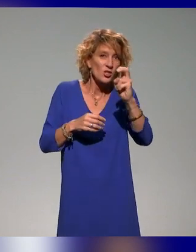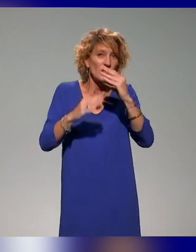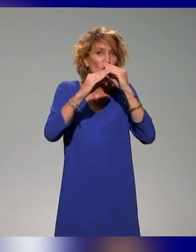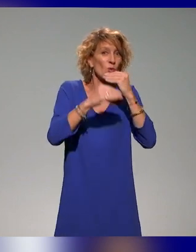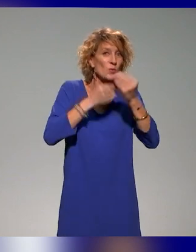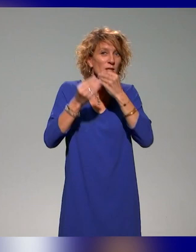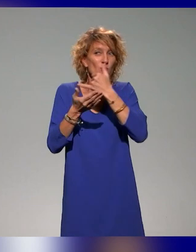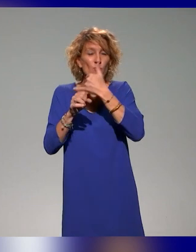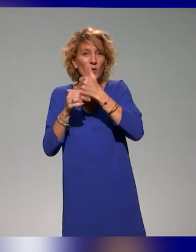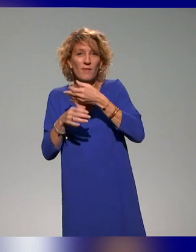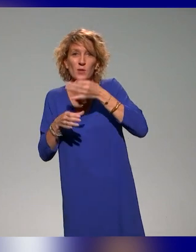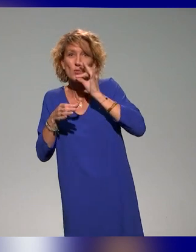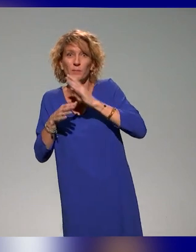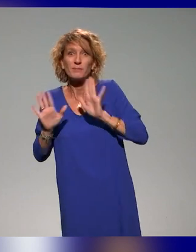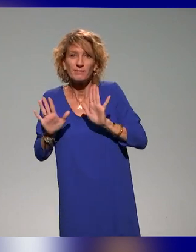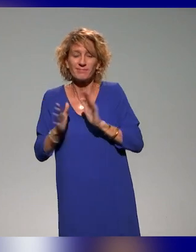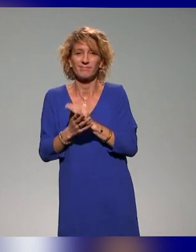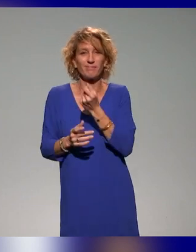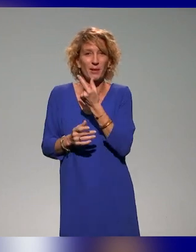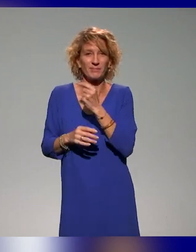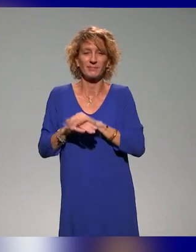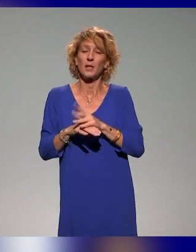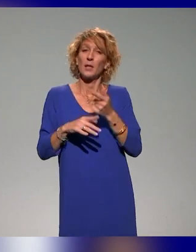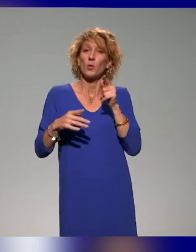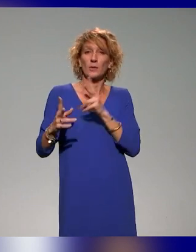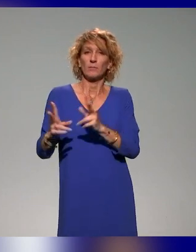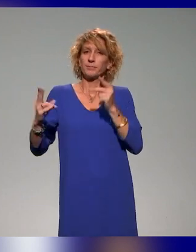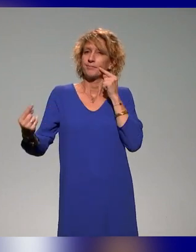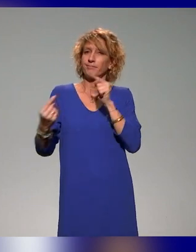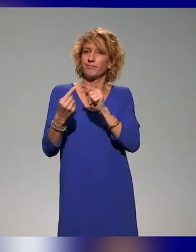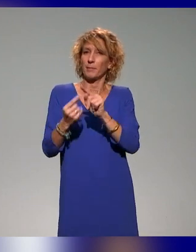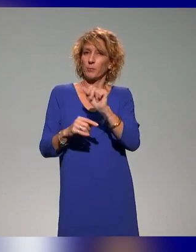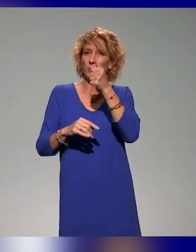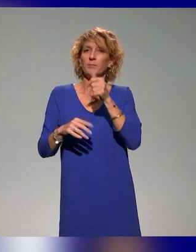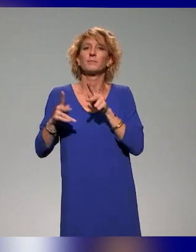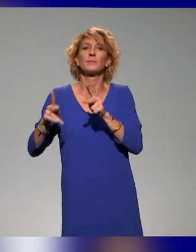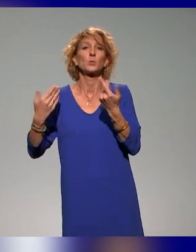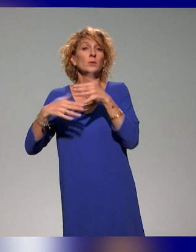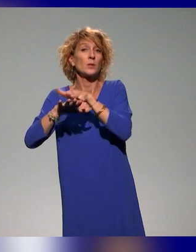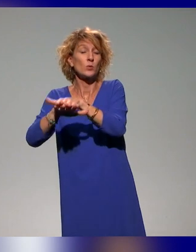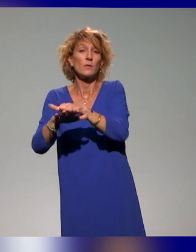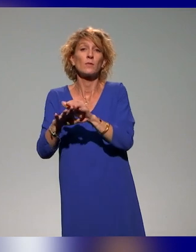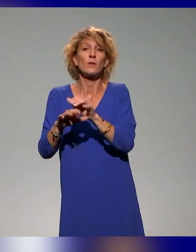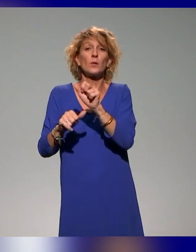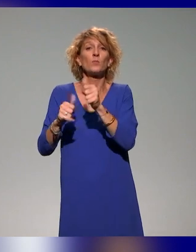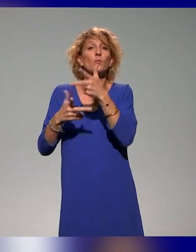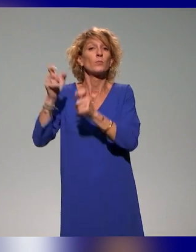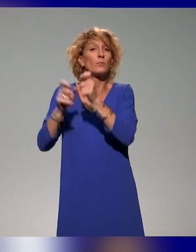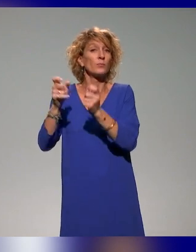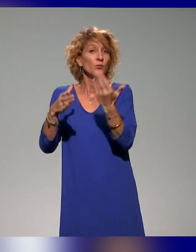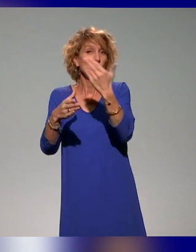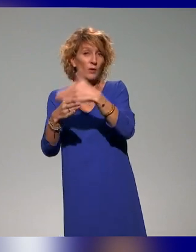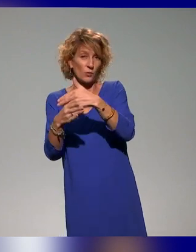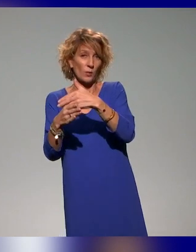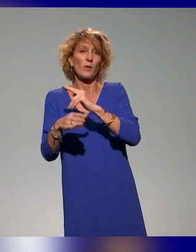café. On parlera de pédagogie inclusive avec différents intervenants que